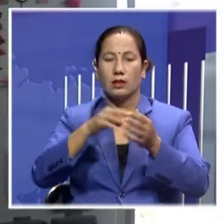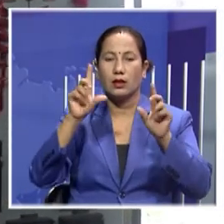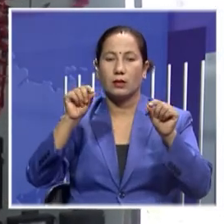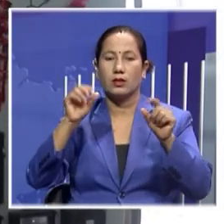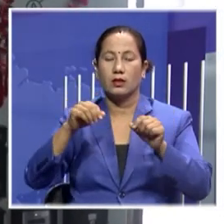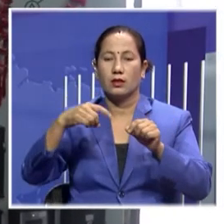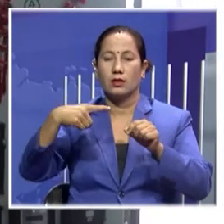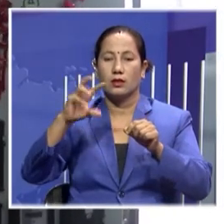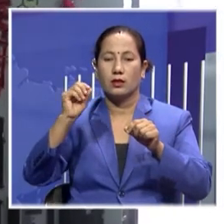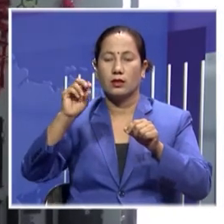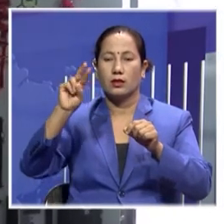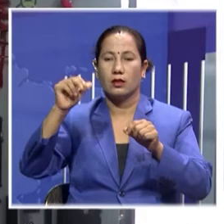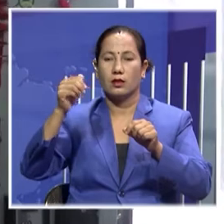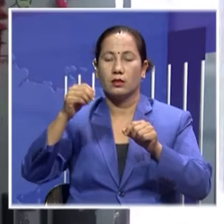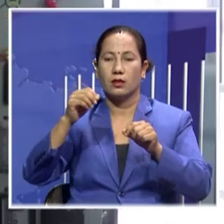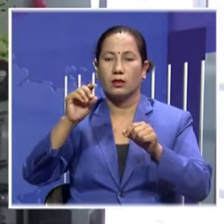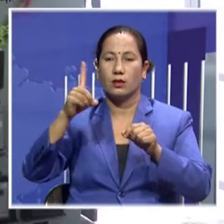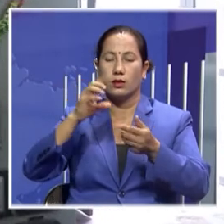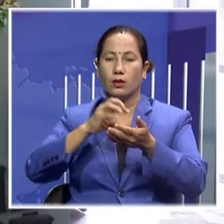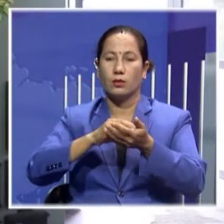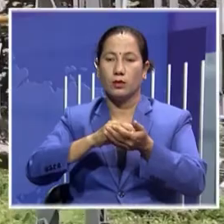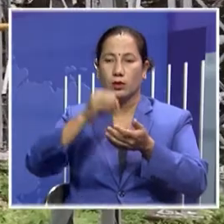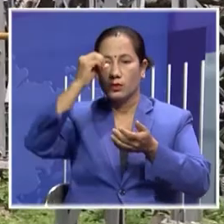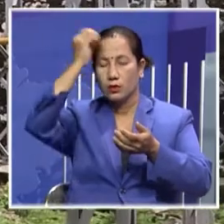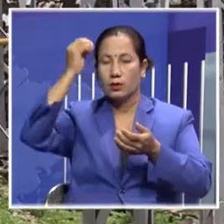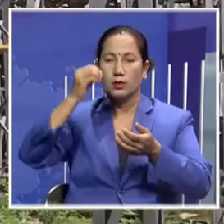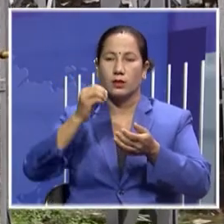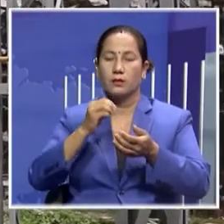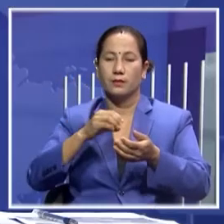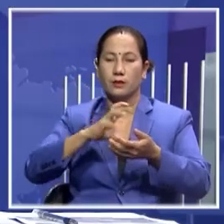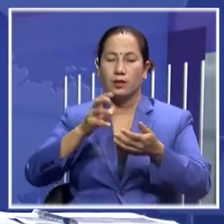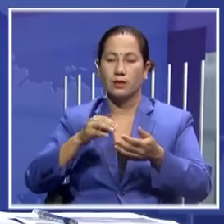नरी बडु, एनटिभी कोहलपुर, सुदूरपश्चिम प्रदेश, बैतडी।